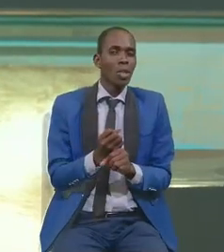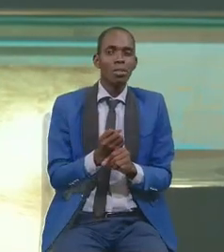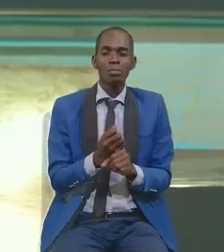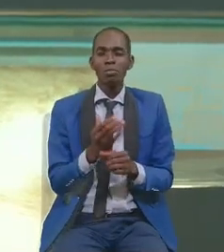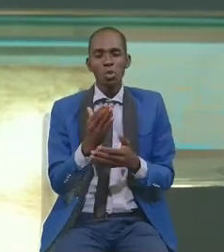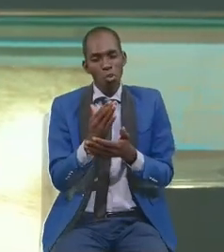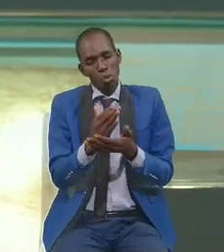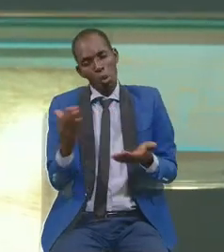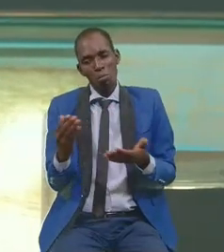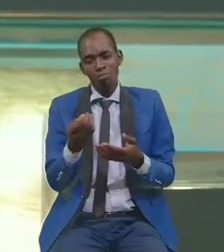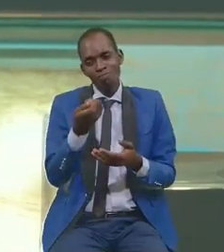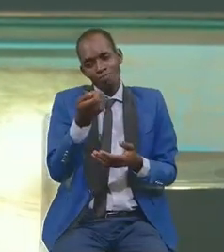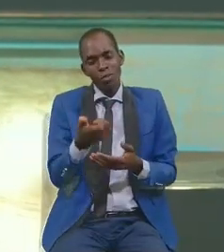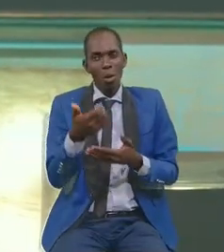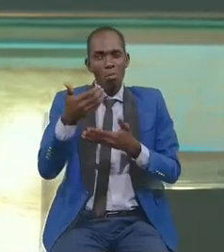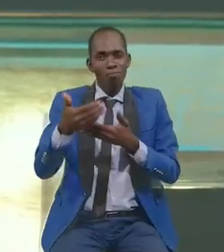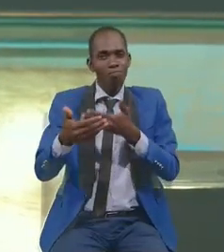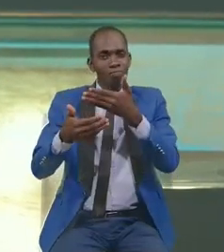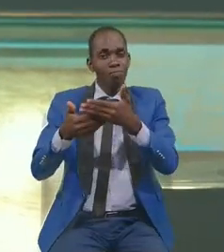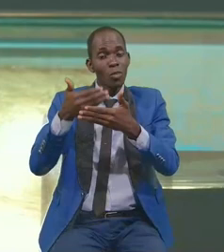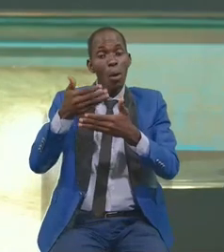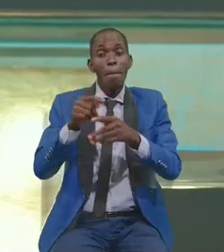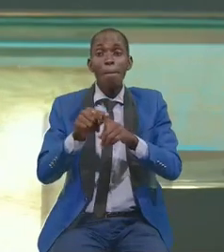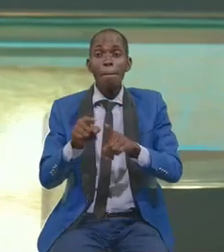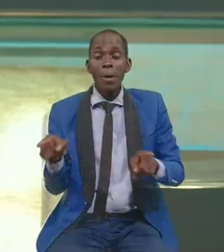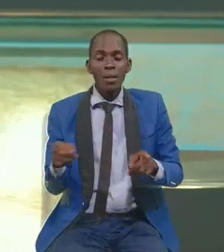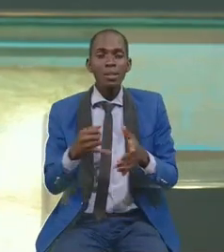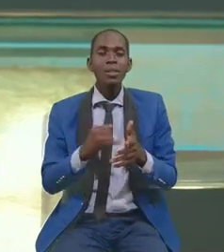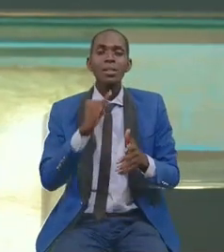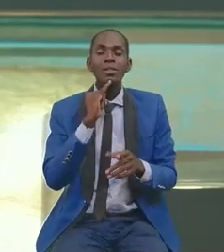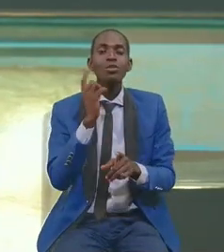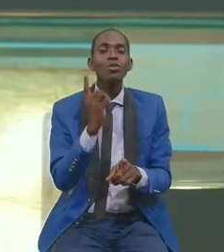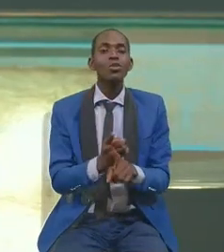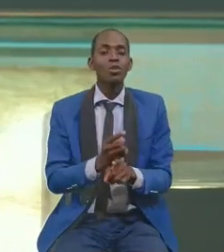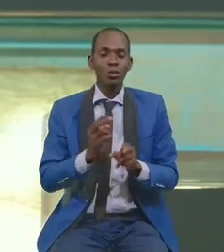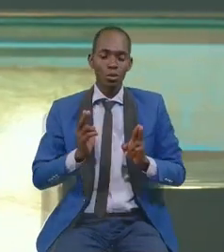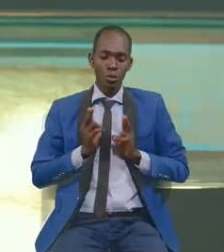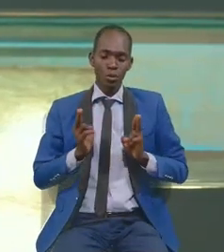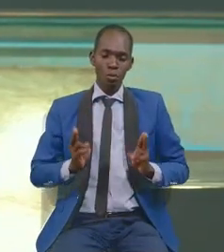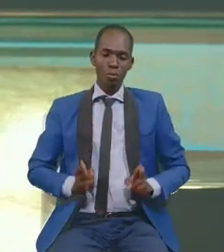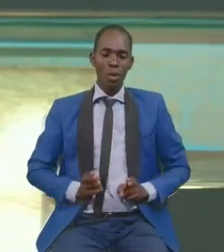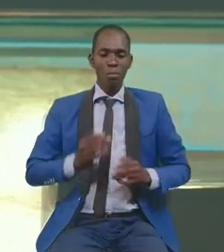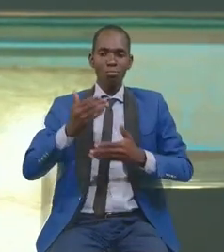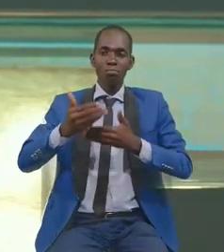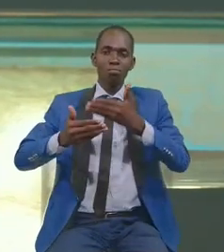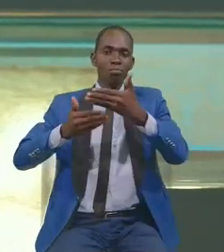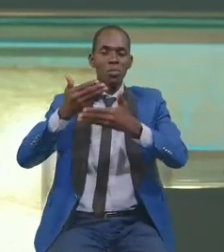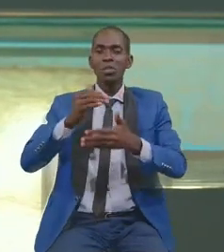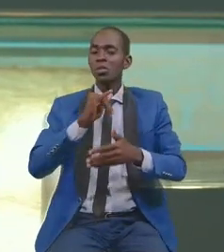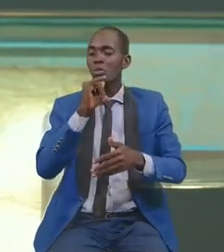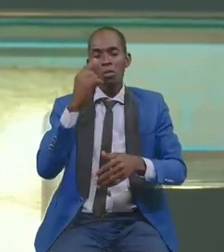dire que vous connaissez, vous pourrez faire certains progrès, mais c'est un progrès humain et cela n'est pas